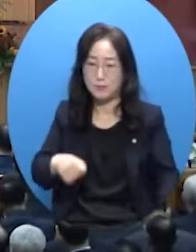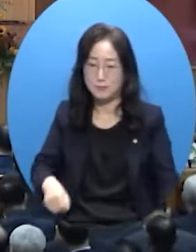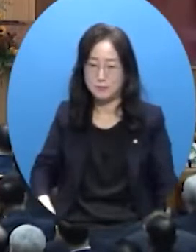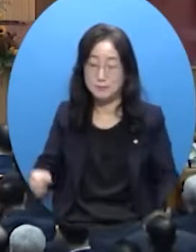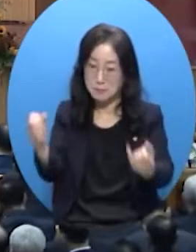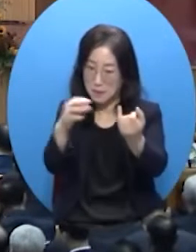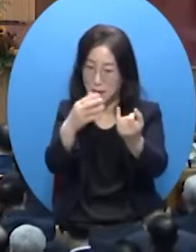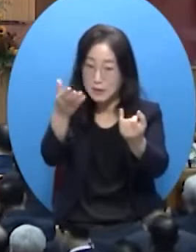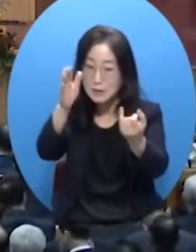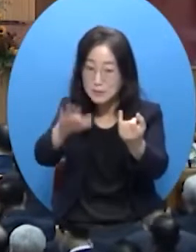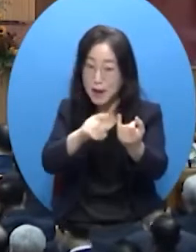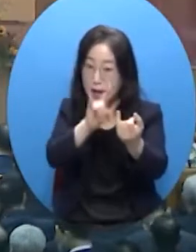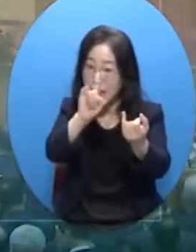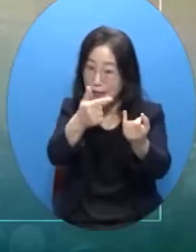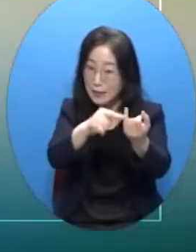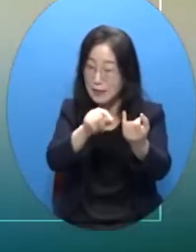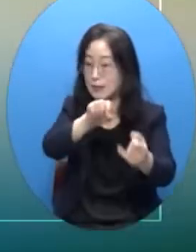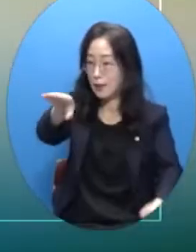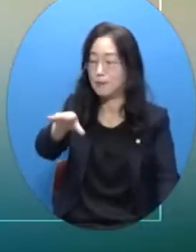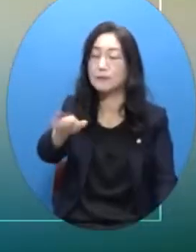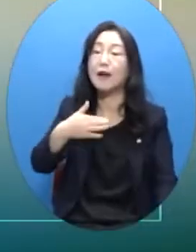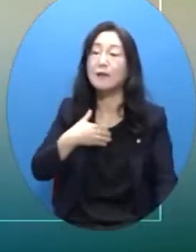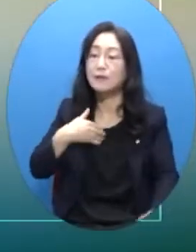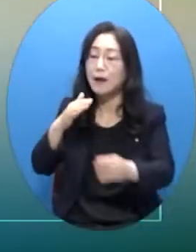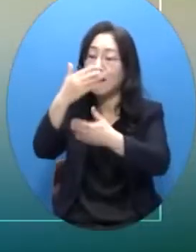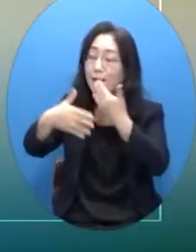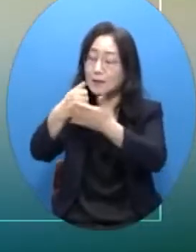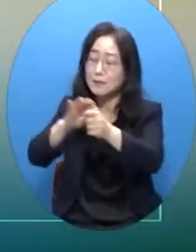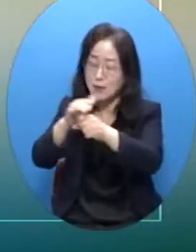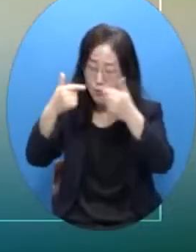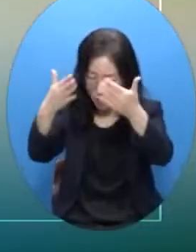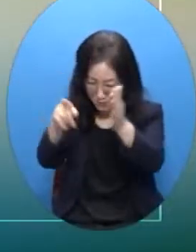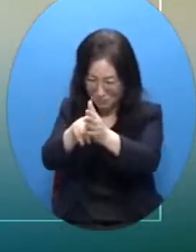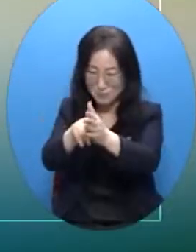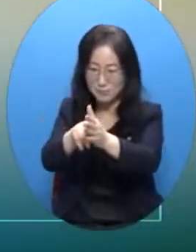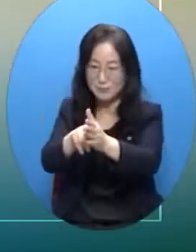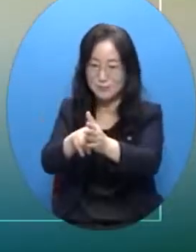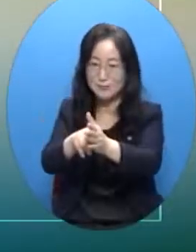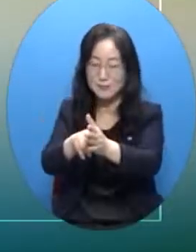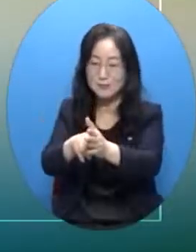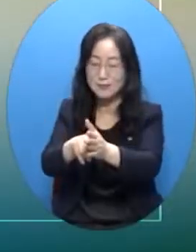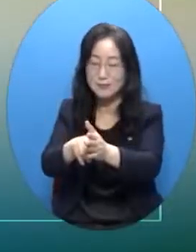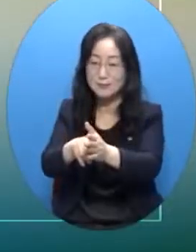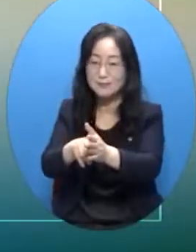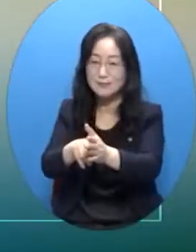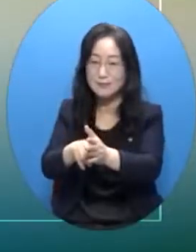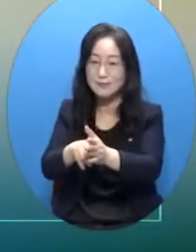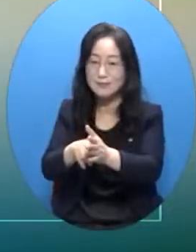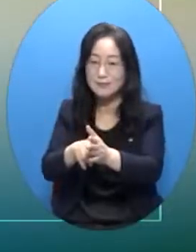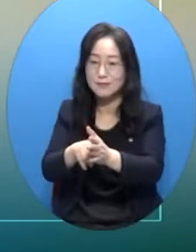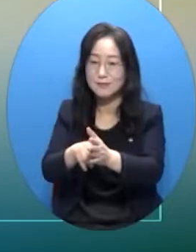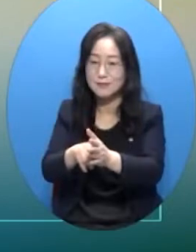십계명이 두 부분으로 되어 있는데, 1계명부터 4계명까지는 하나님께 대한